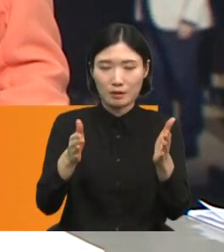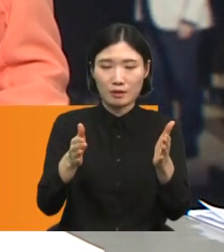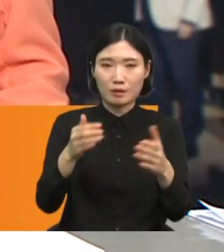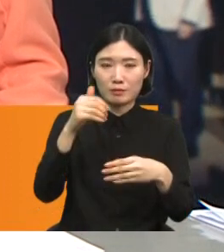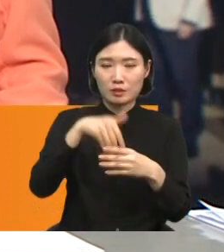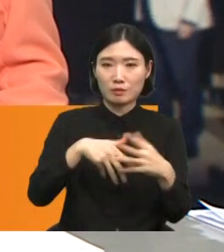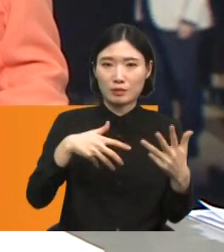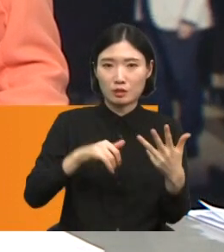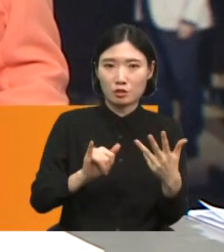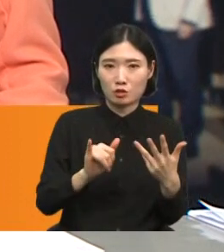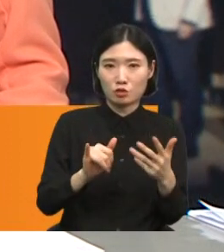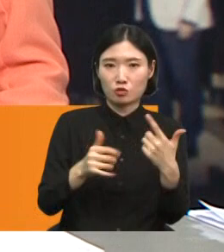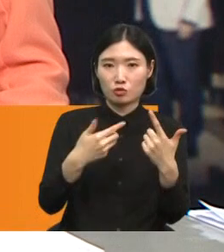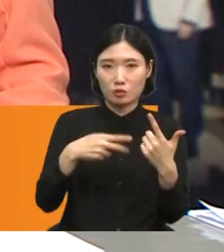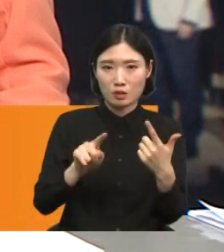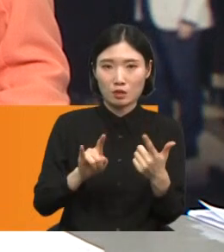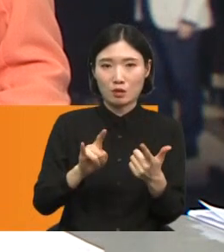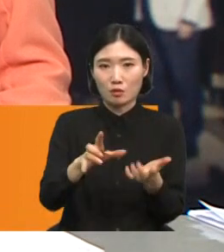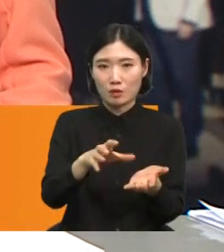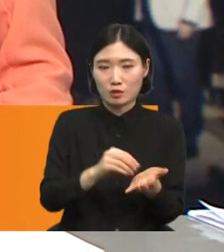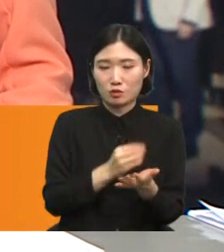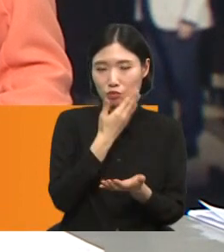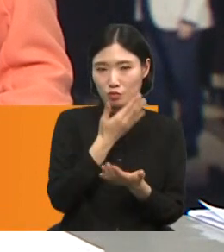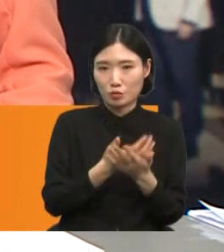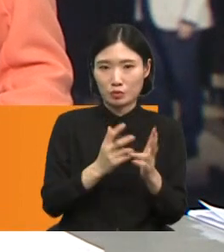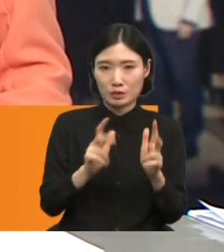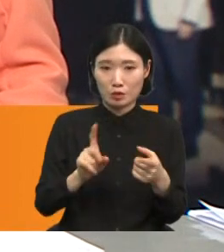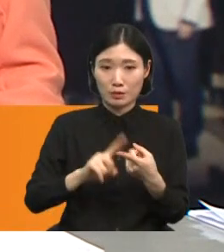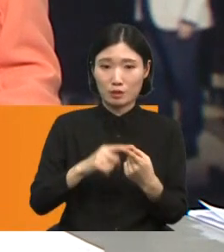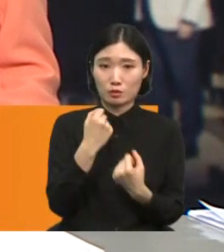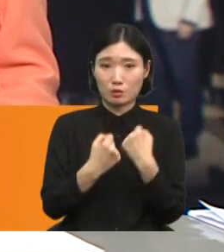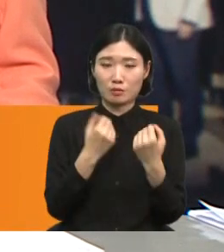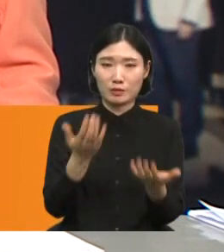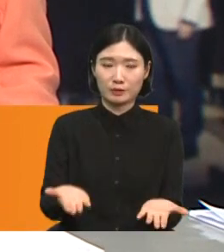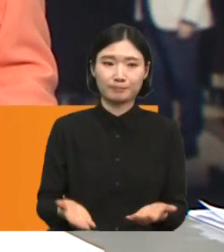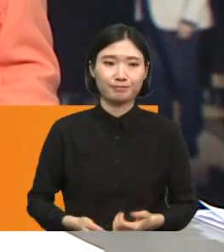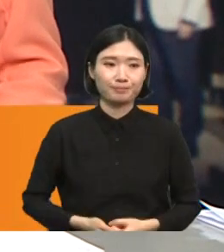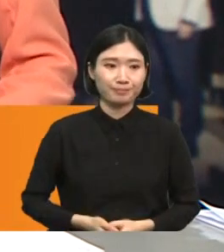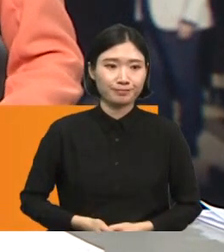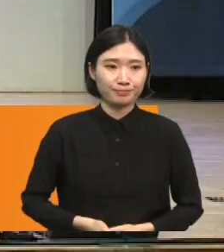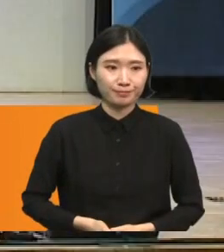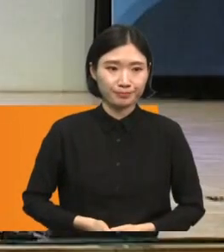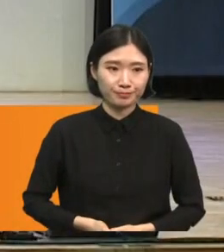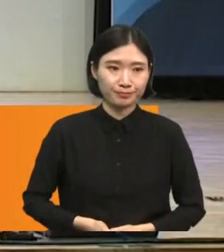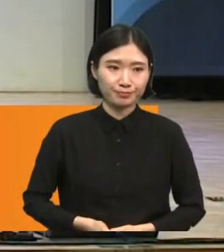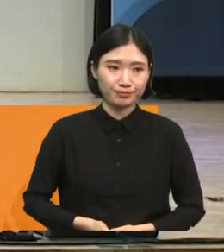민선 8기 6대 과제 수행을 위한 주요 사업들을 소개했습니다. 이승준 기자입니다.